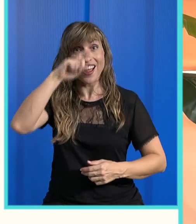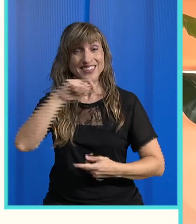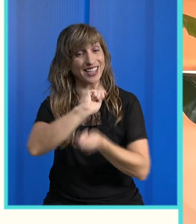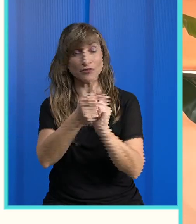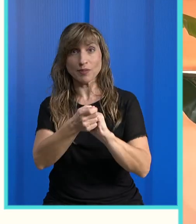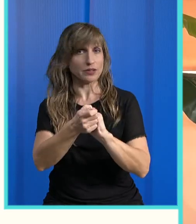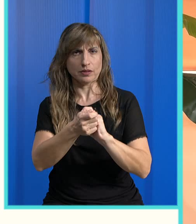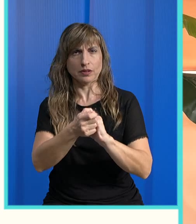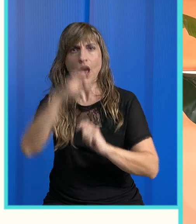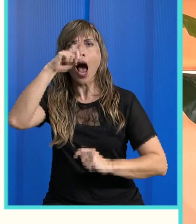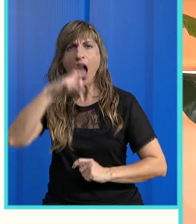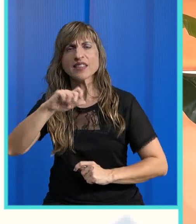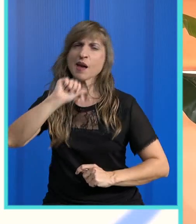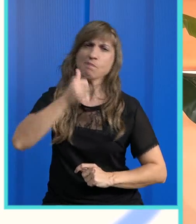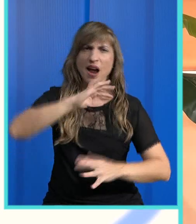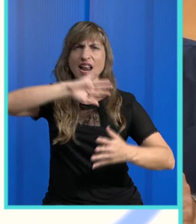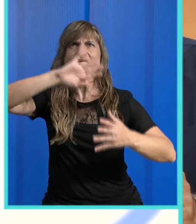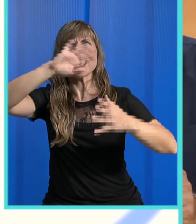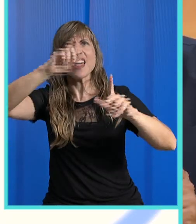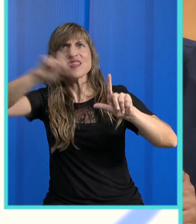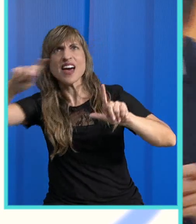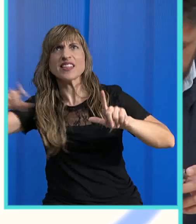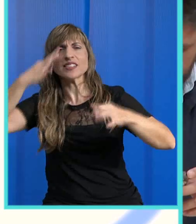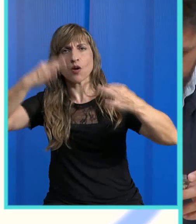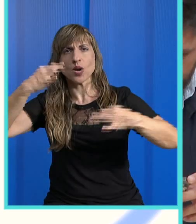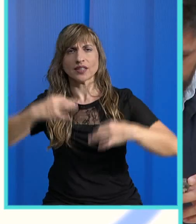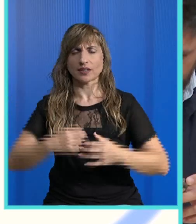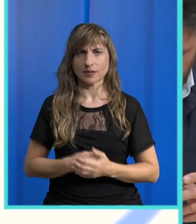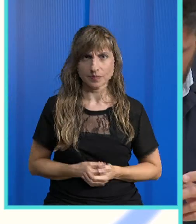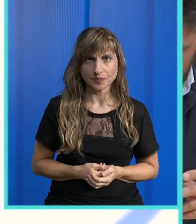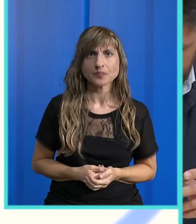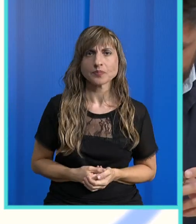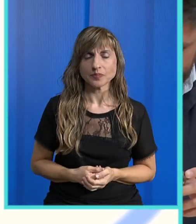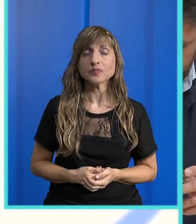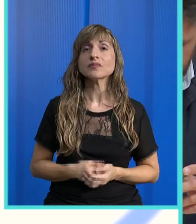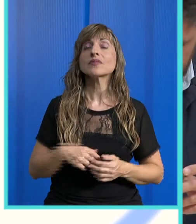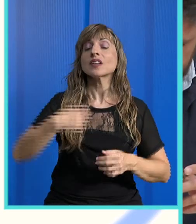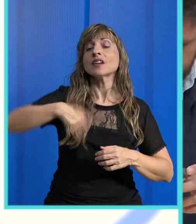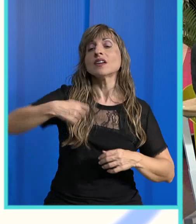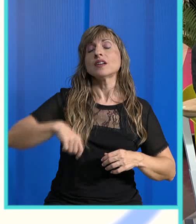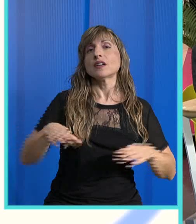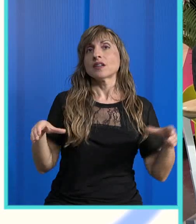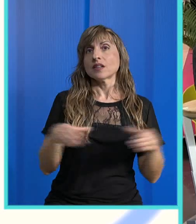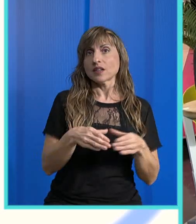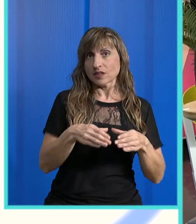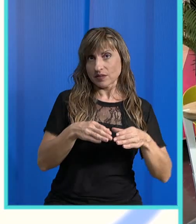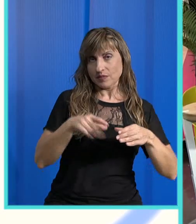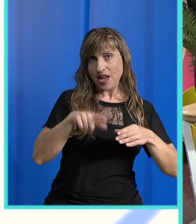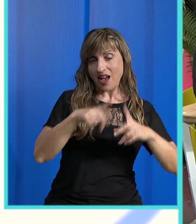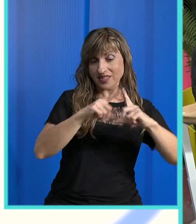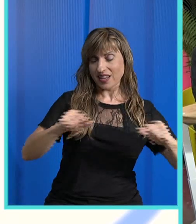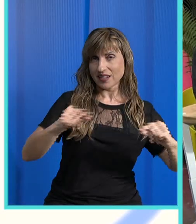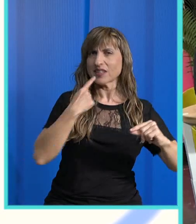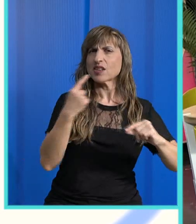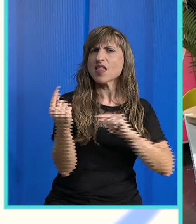L'any 2024 l'any de les males dades en seguretat. Àlex Montornès president del grup d'Esquerra Republicana afirma que el debat no ha de